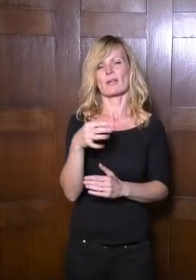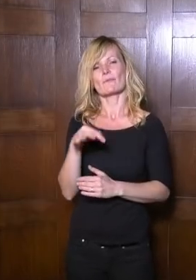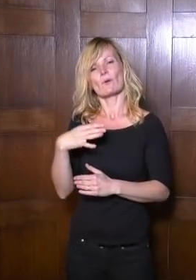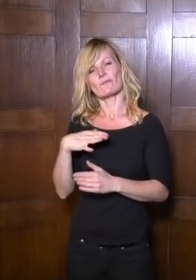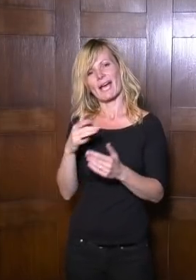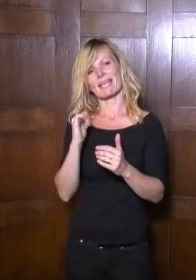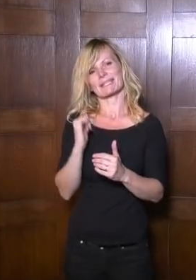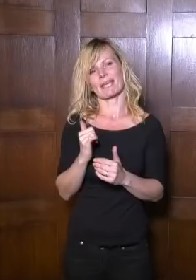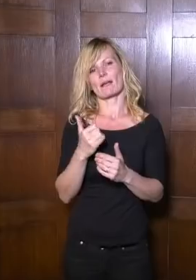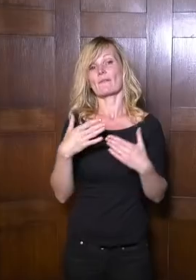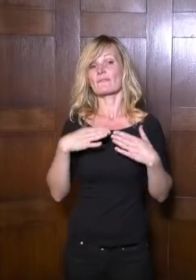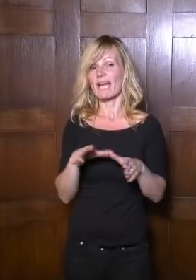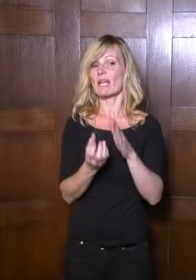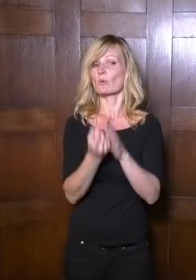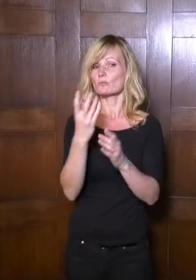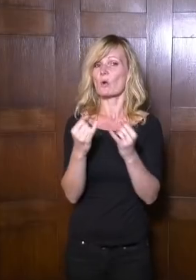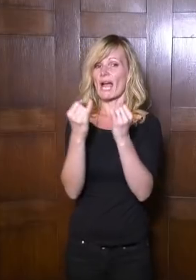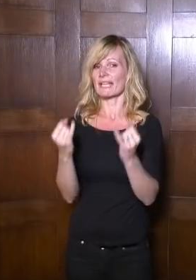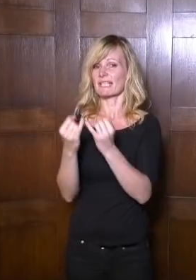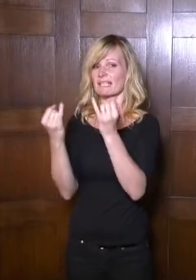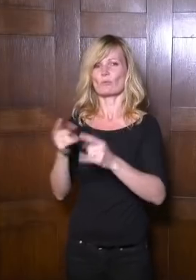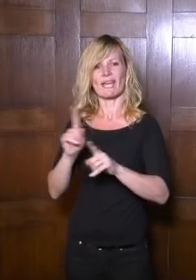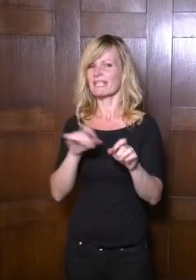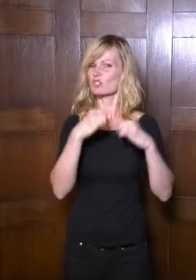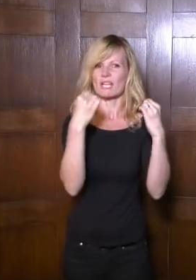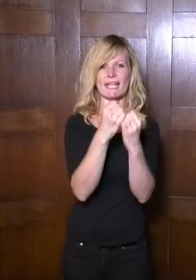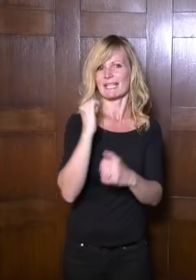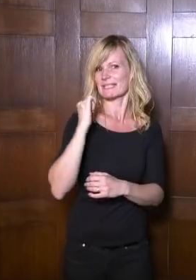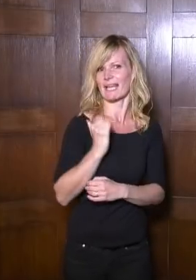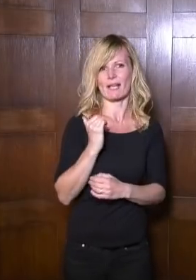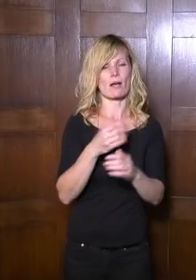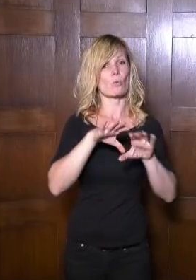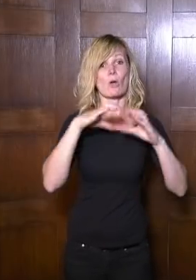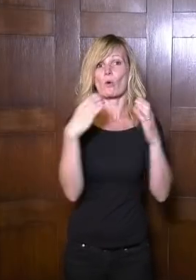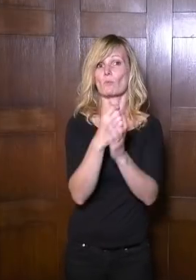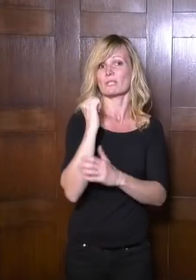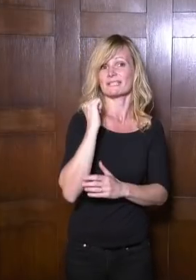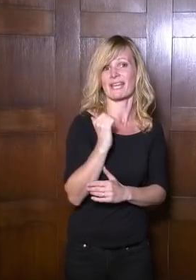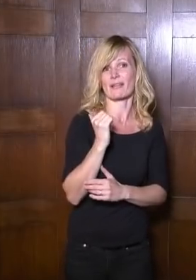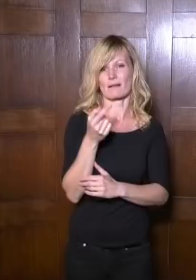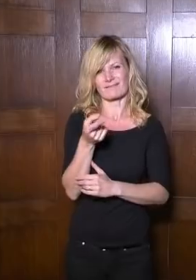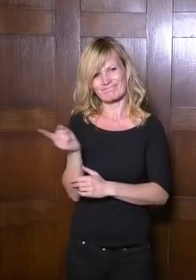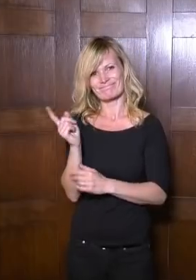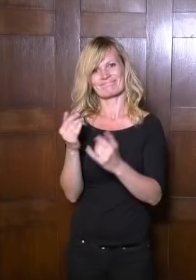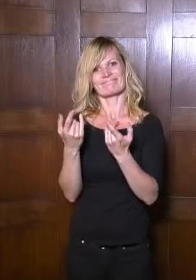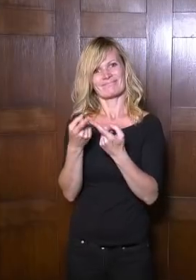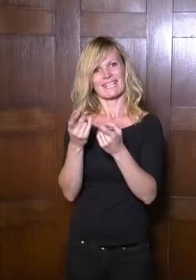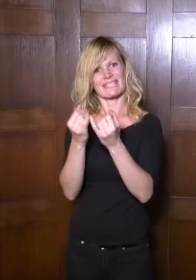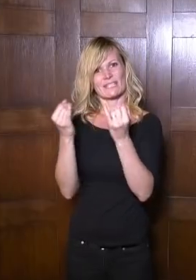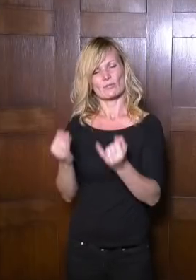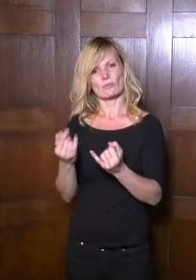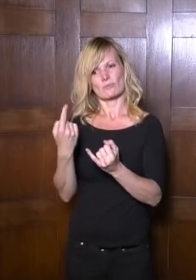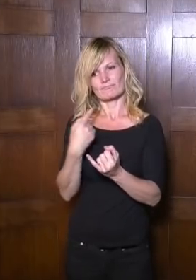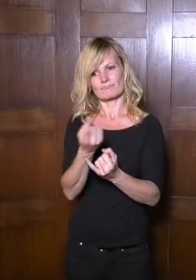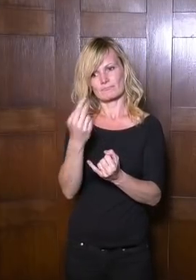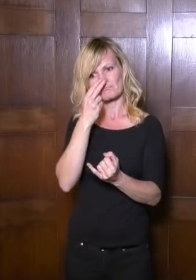freien Kultureinrichtungen, also die, die nicht in einer staatlichen oder kommunalen Trägerschaft sind. Hier habe ich am Anfang auch eher einen Aufbruch gespürt